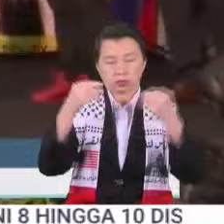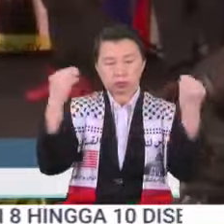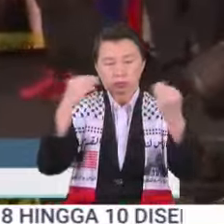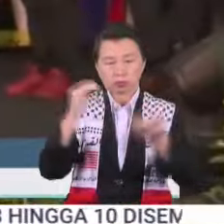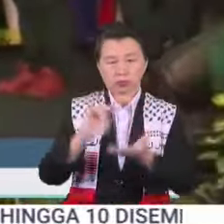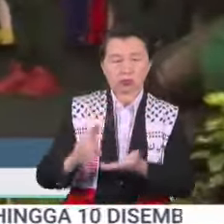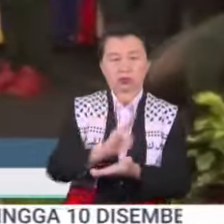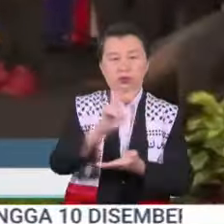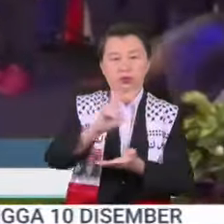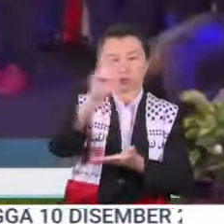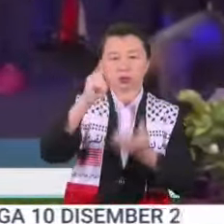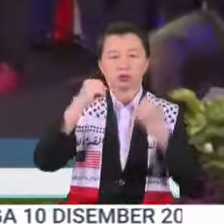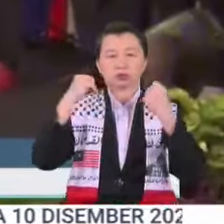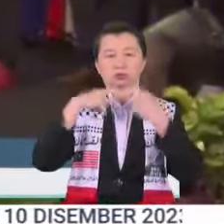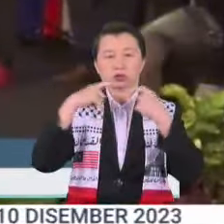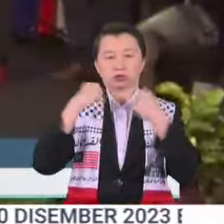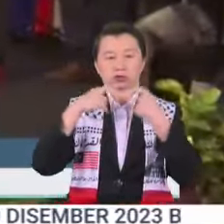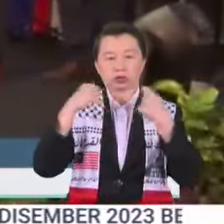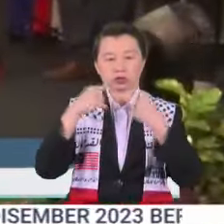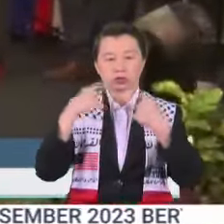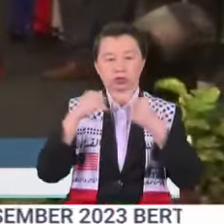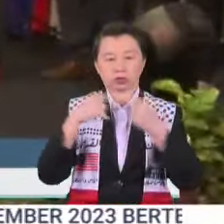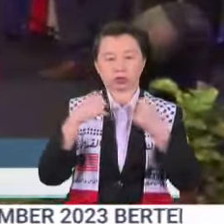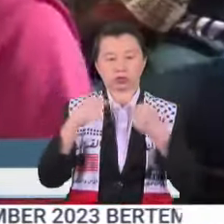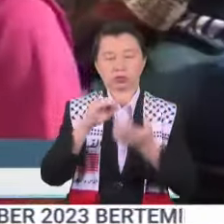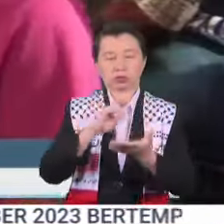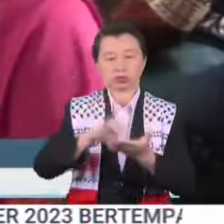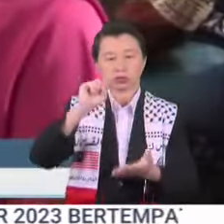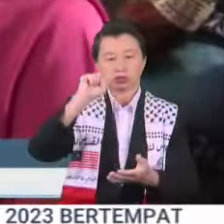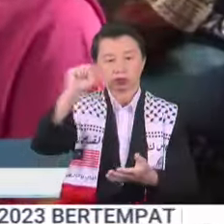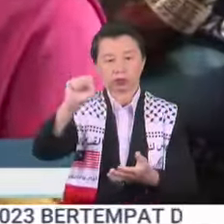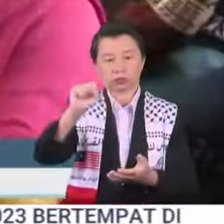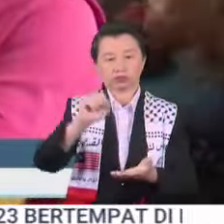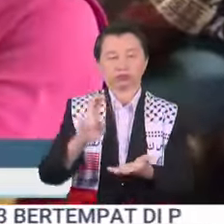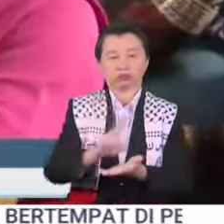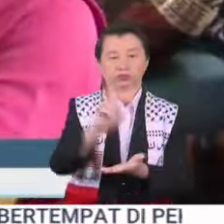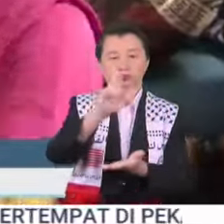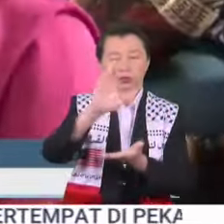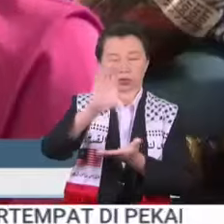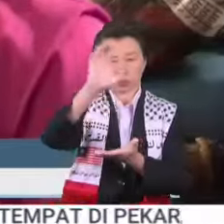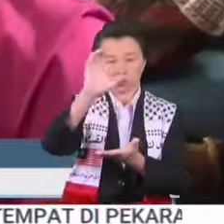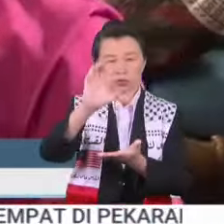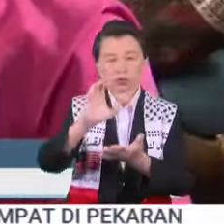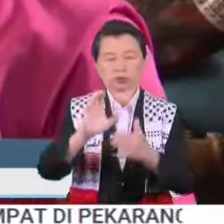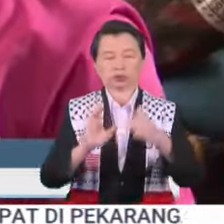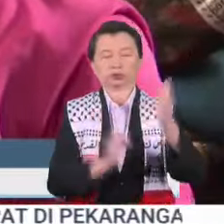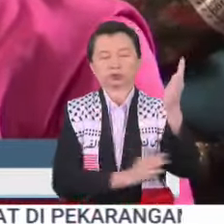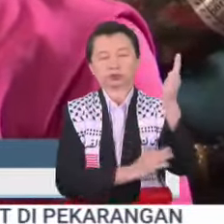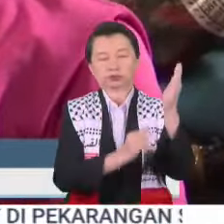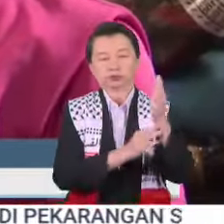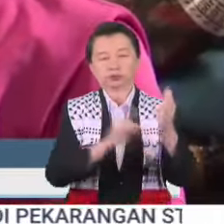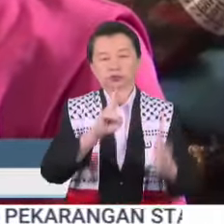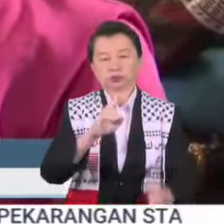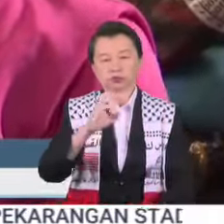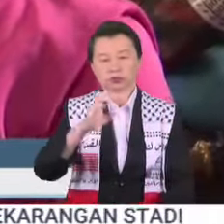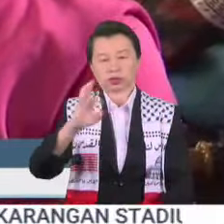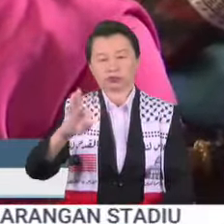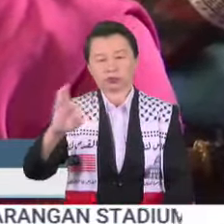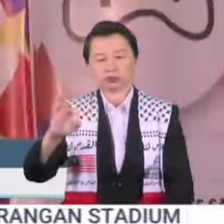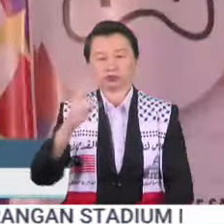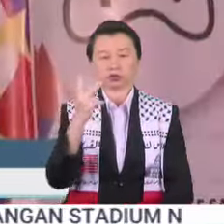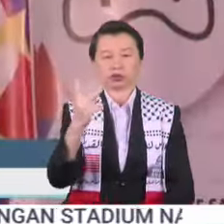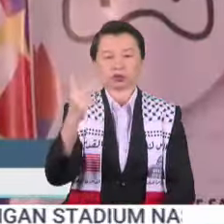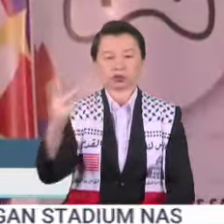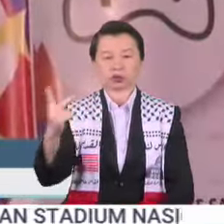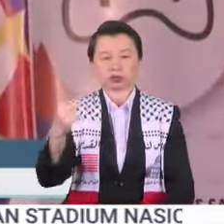Institut Pengajian Tinggi Swasta Mahasiswa Zon Sabah di University College Sabah Foundation UCSF, Kota